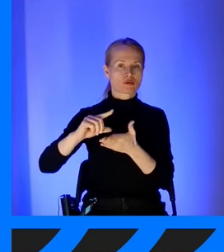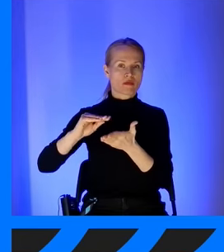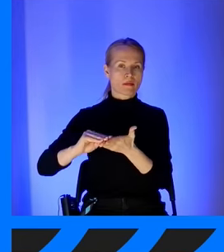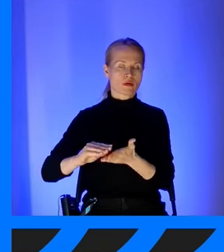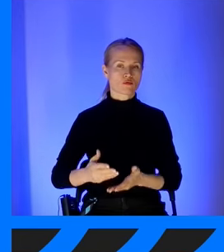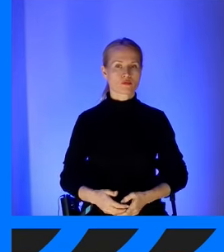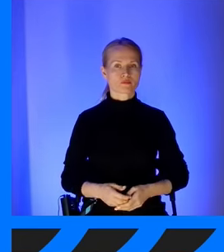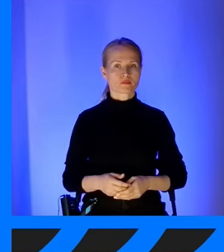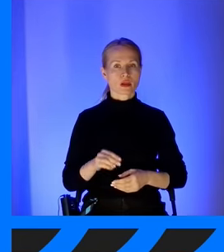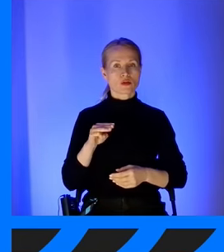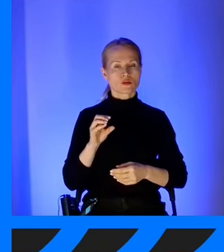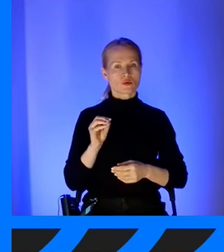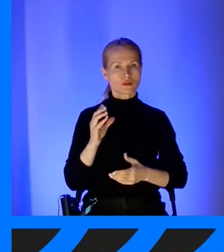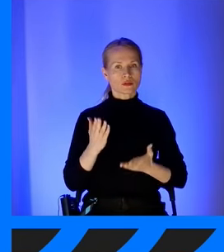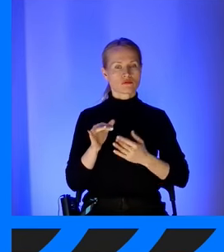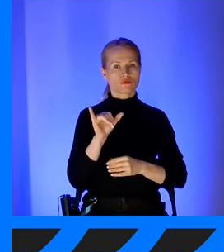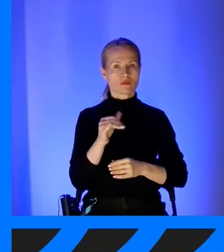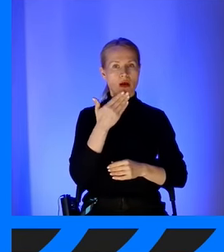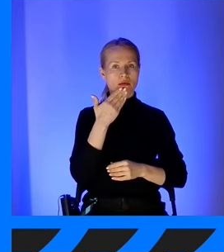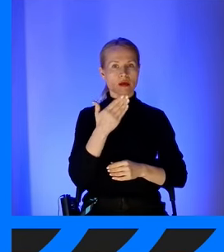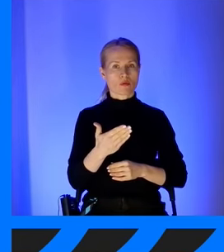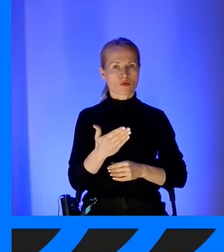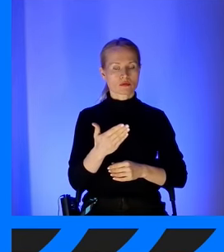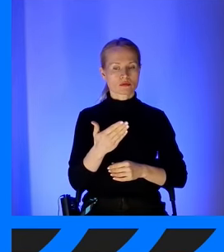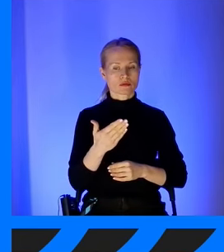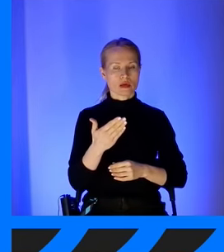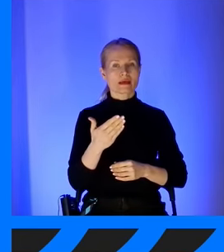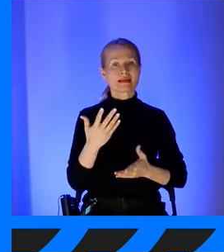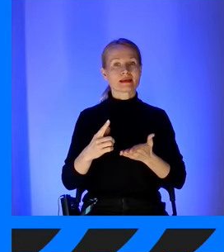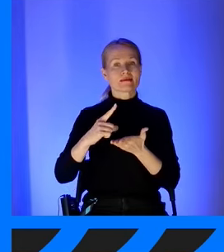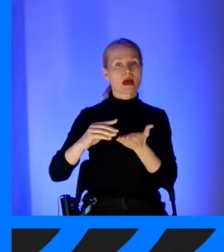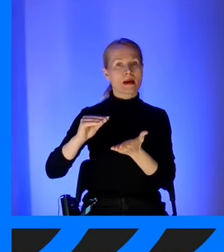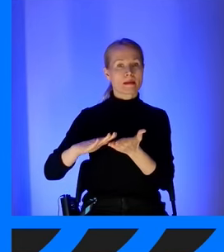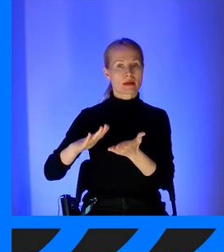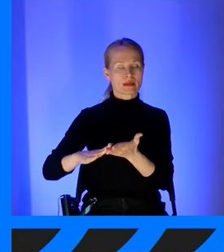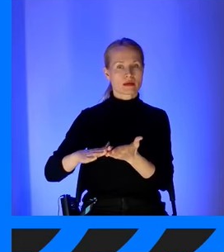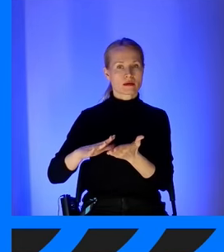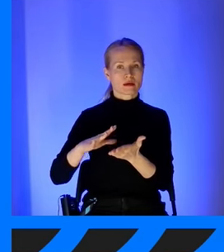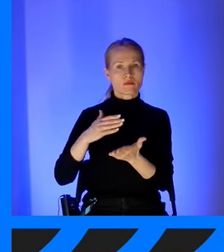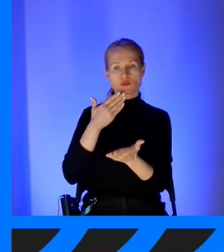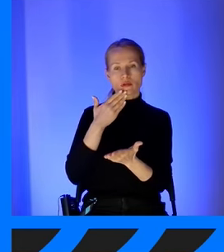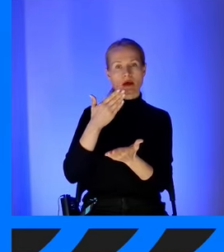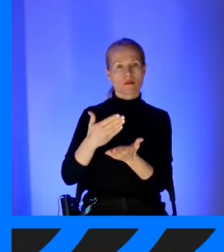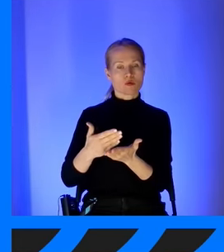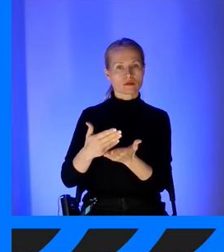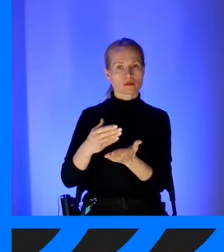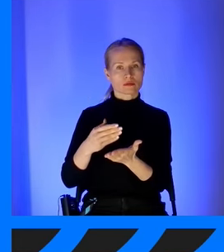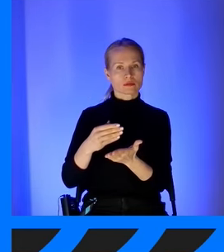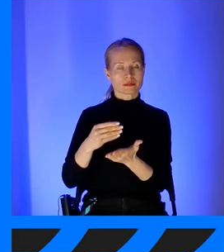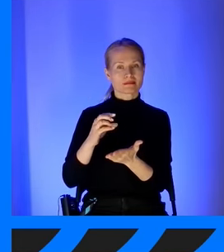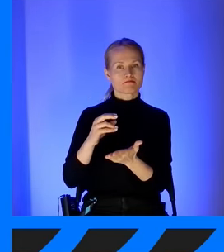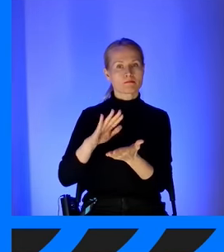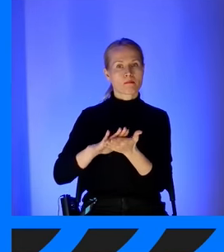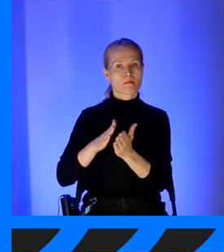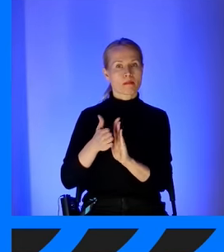дальше то есть если у тебя запрос если у тебя на реплике реплику пришёл запрос слог позиций